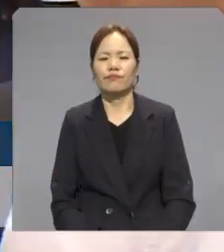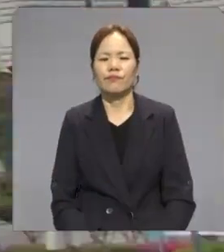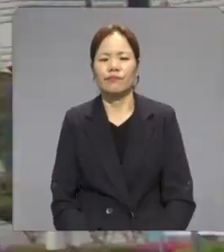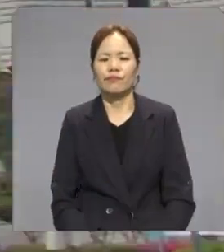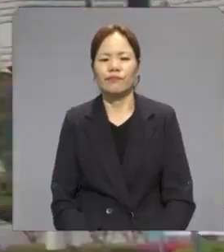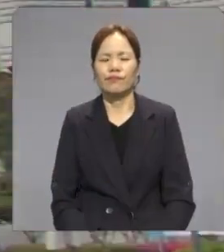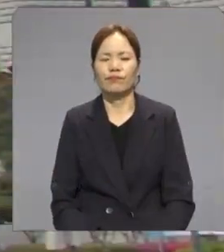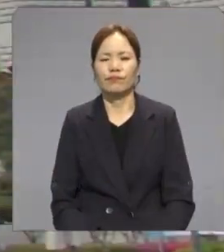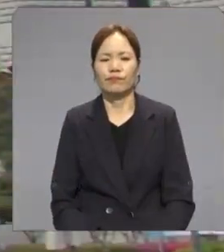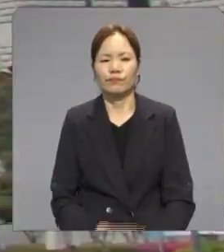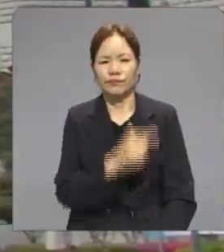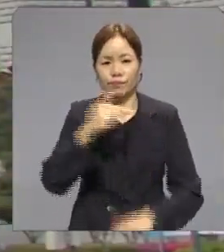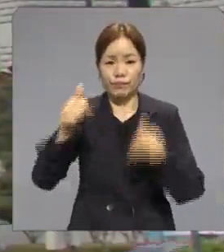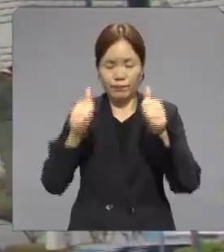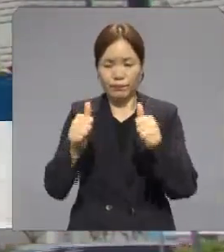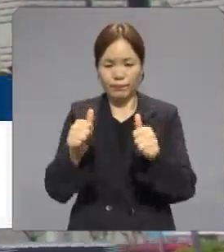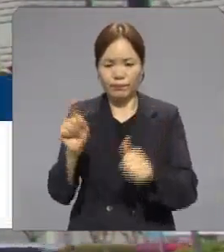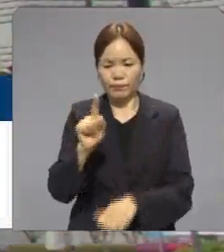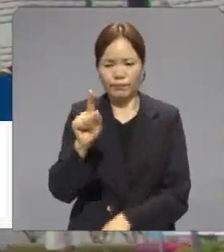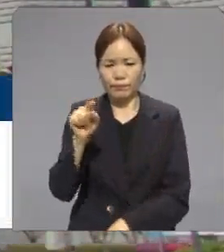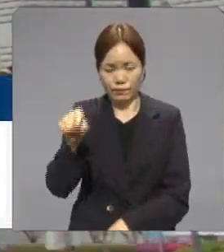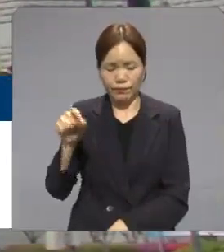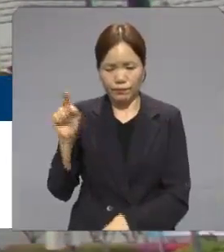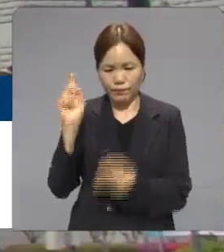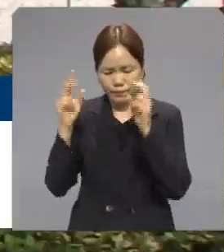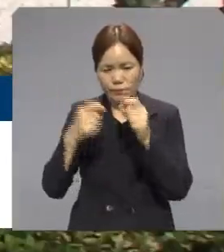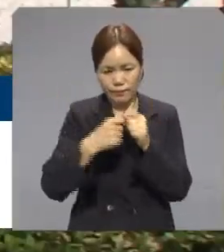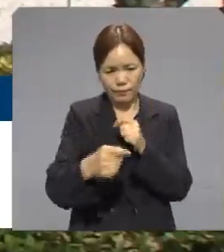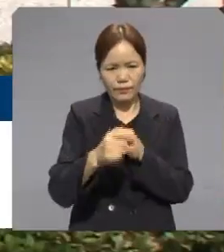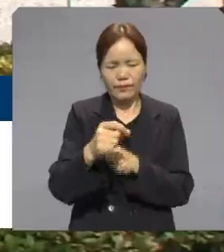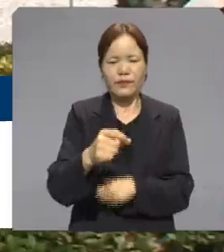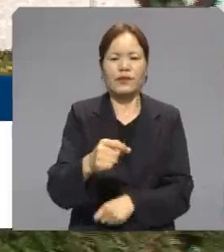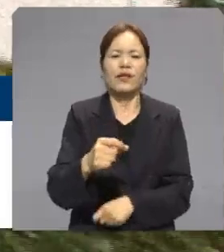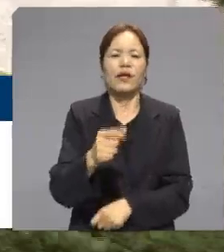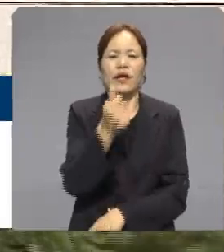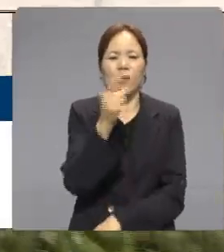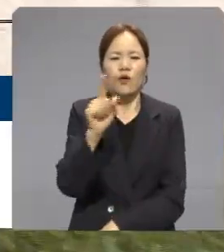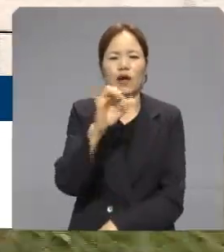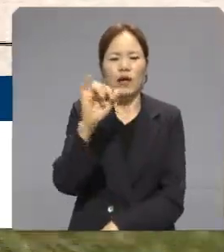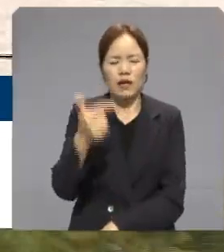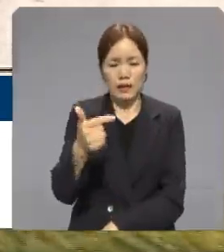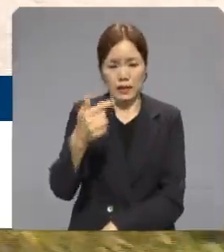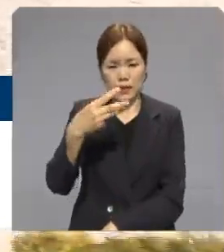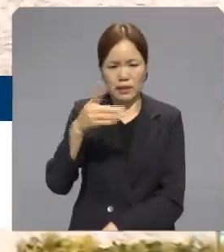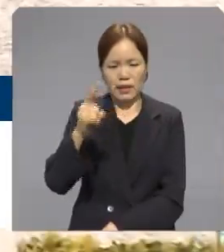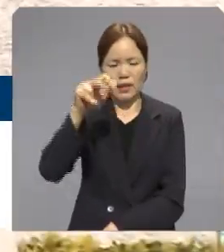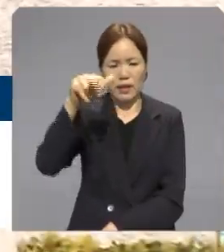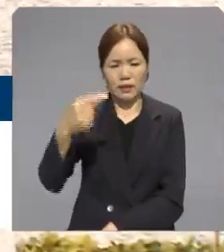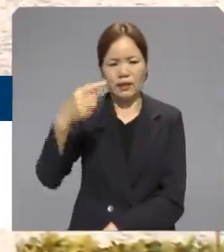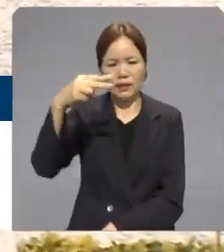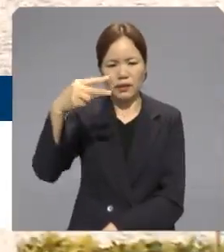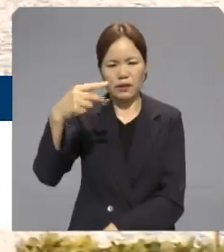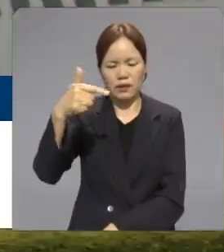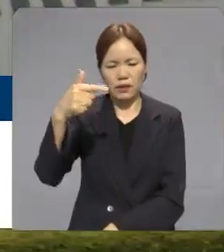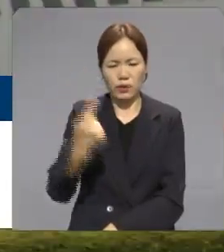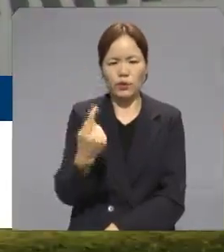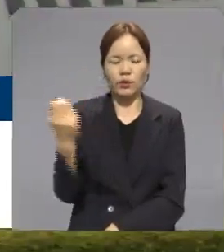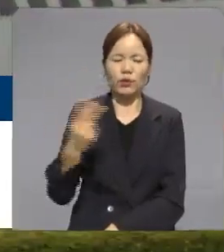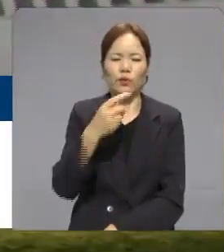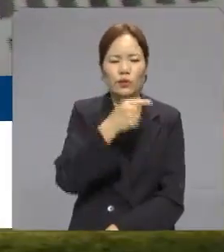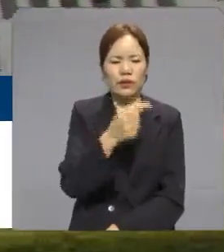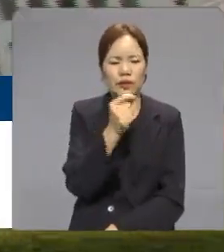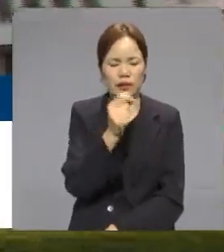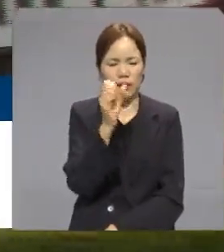감사합니다. 대법원은 아사히글라스 자회사인 AGC 화인테크노와 해고된 하청업체 GTS 근로자